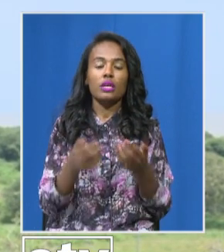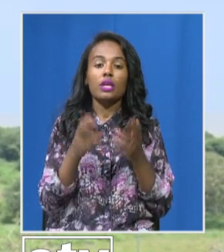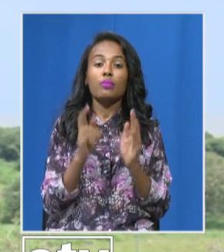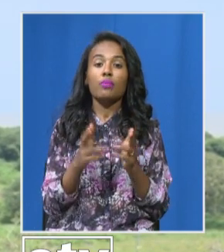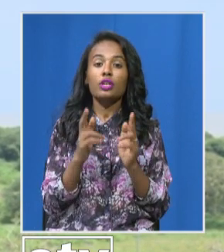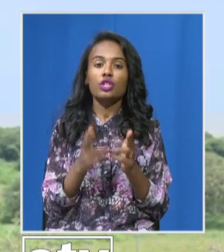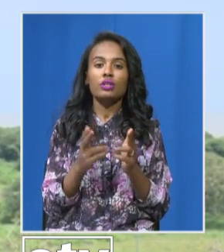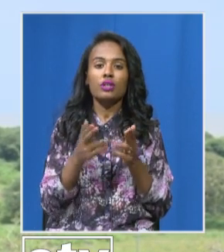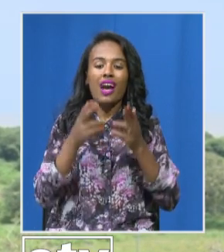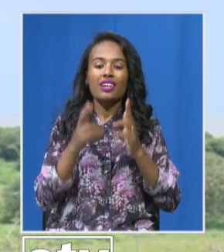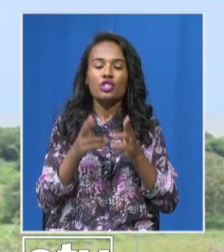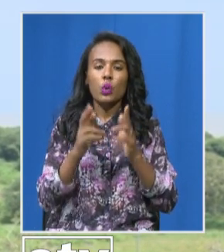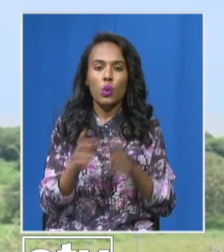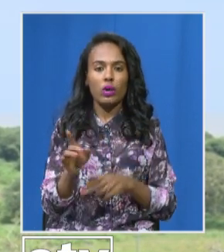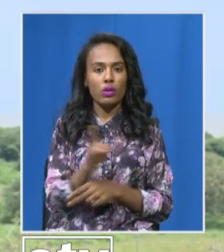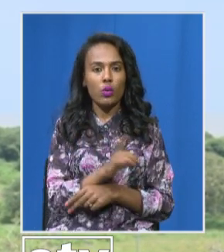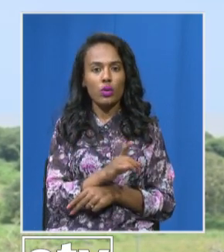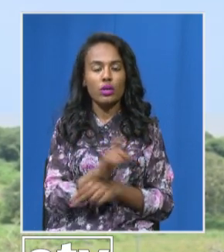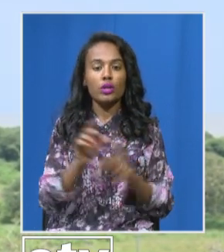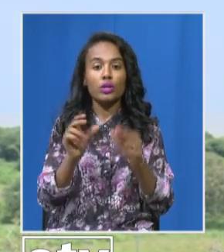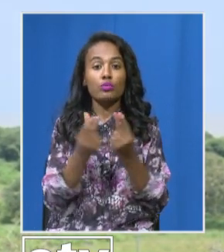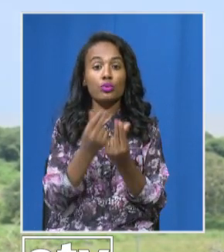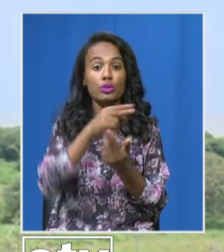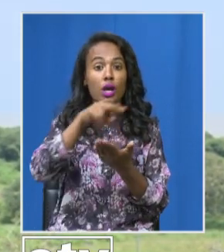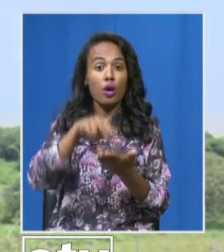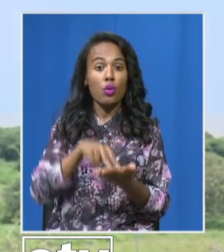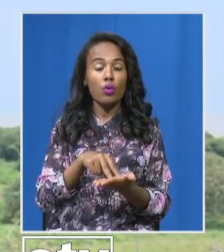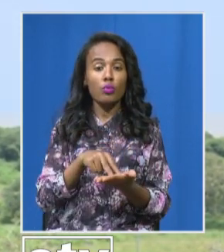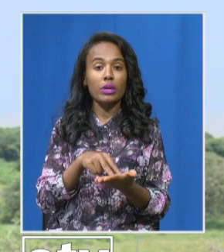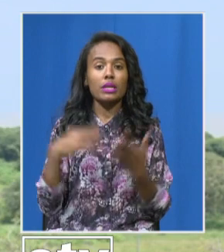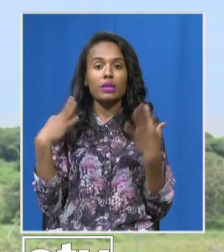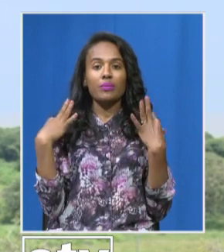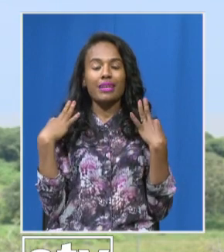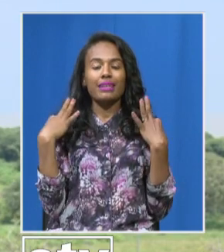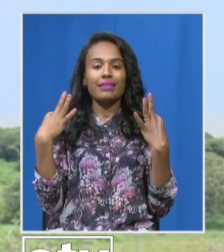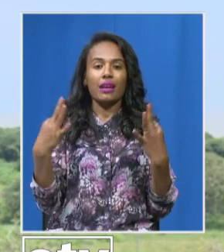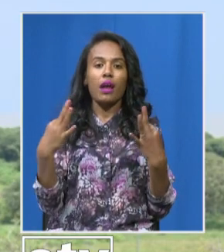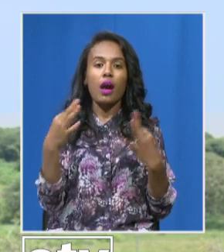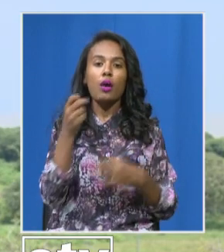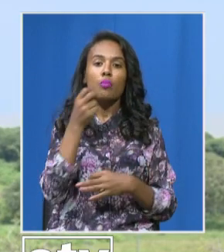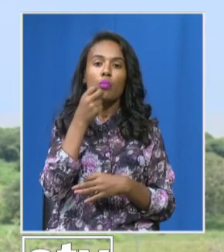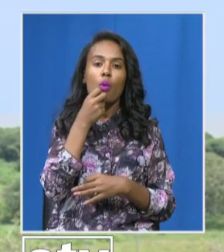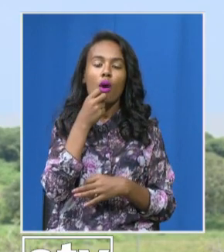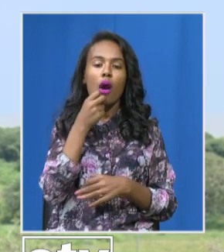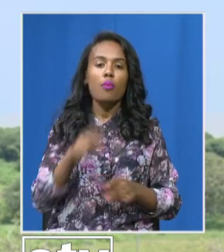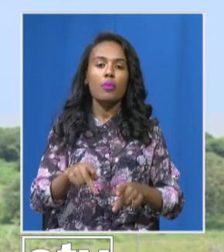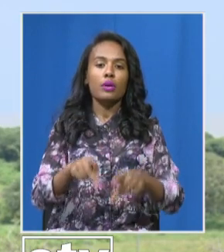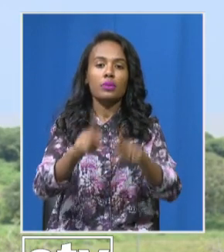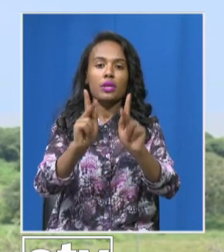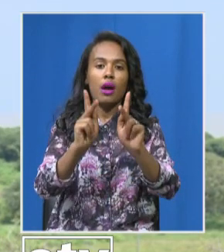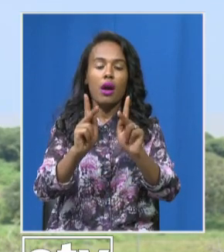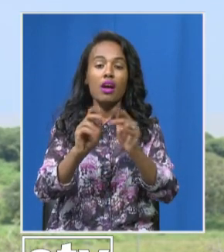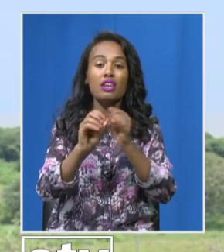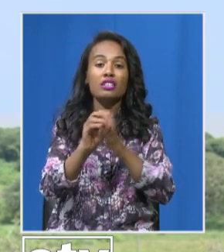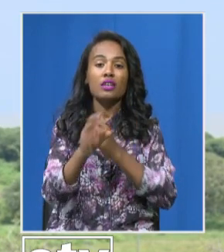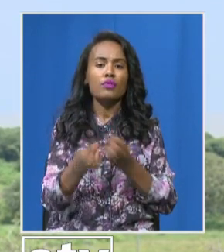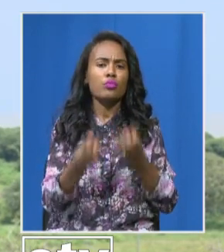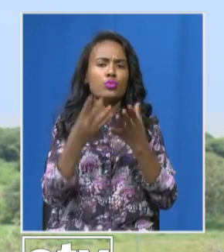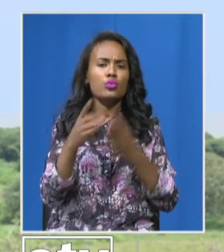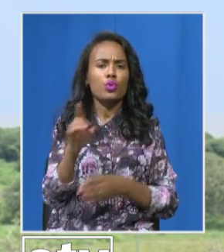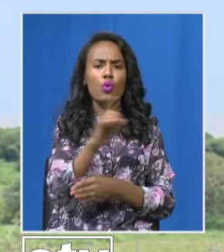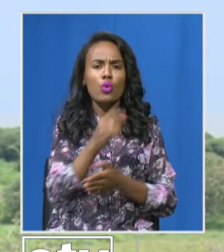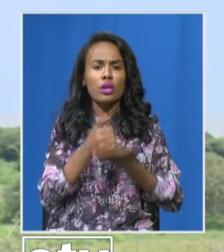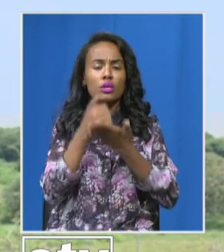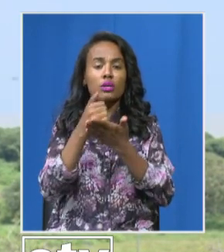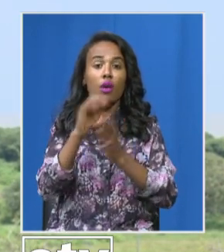ወይንም ደግሞ አስቸኳይ የሆነ ቡድን አቋቁመን በጤና፣ በውሃ፣ በግብርና ዘርፈ ብዙ የሆነ